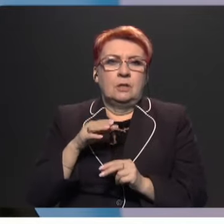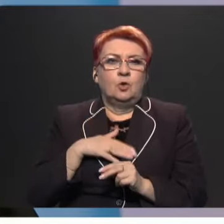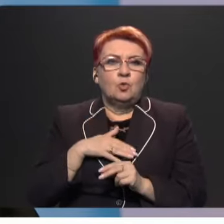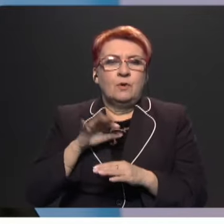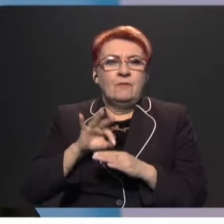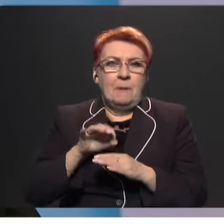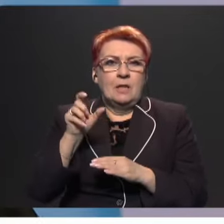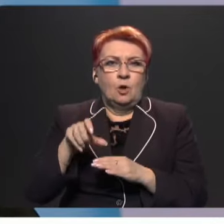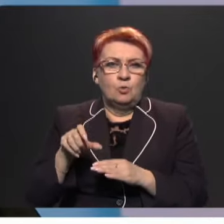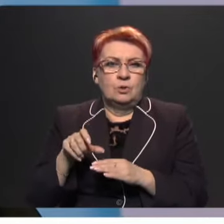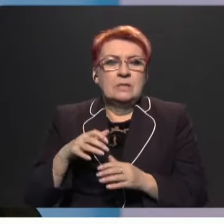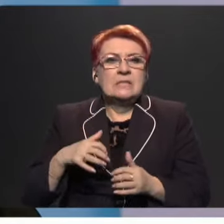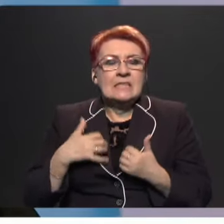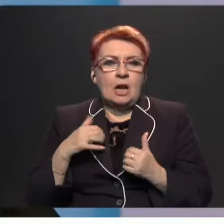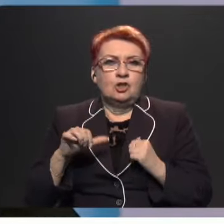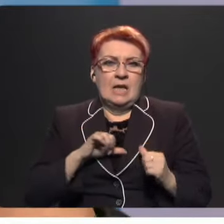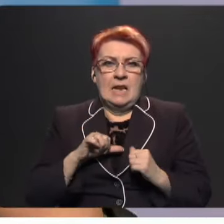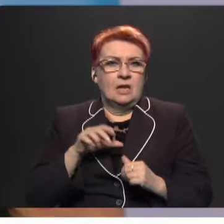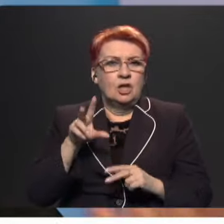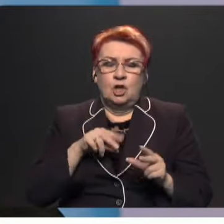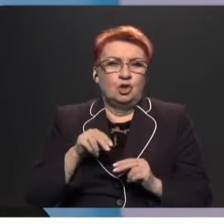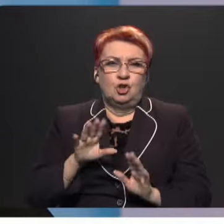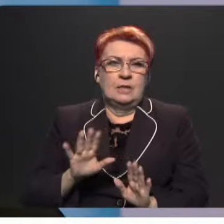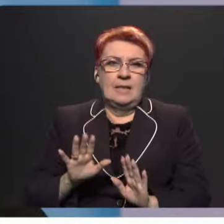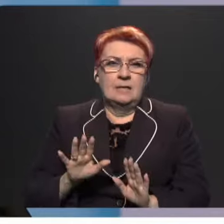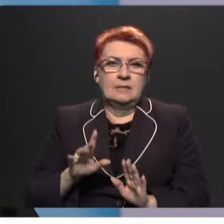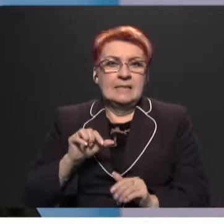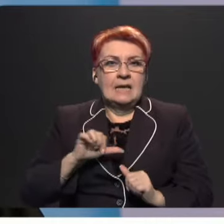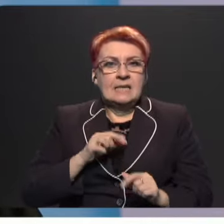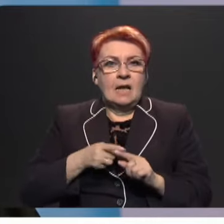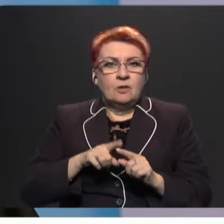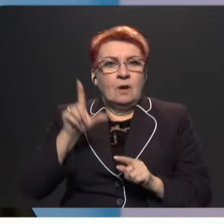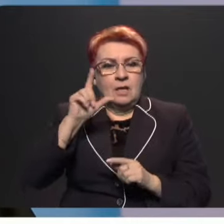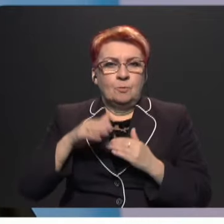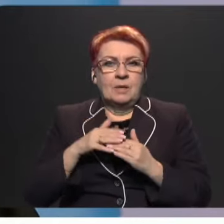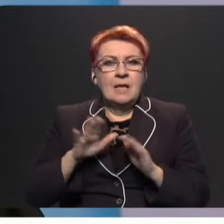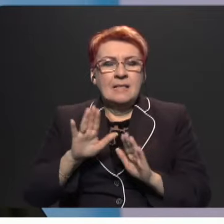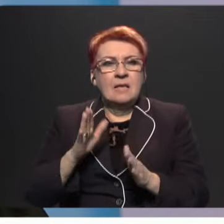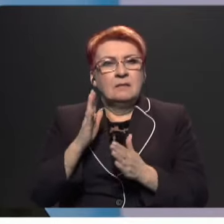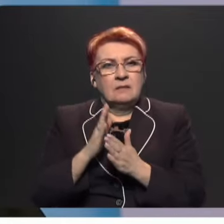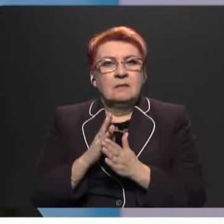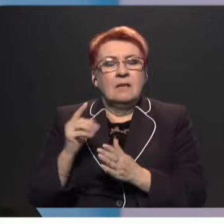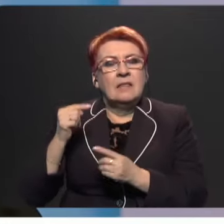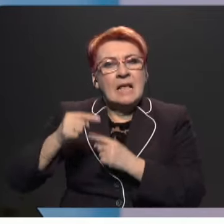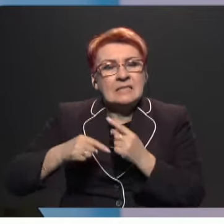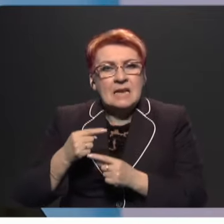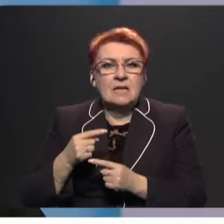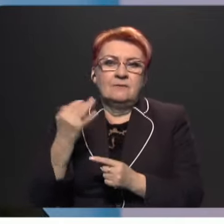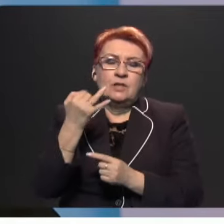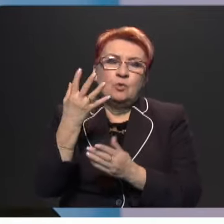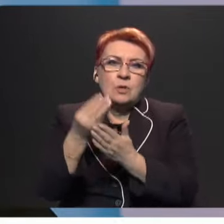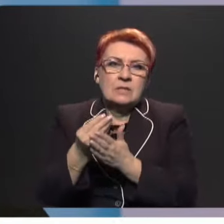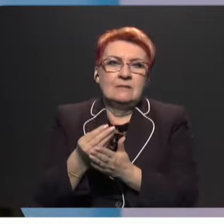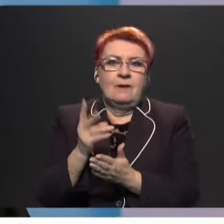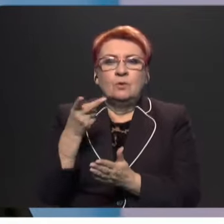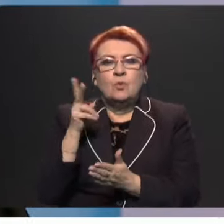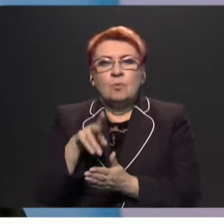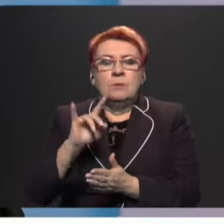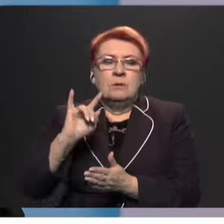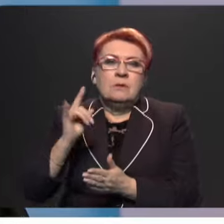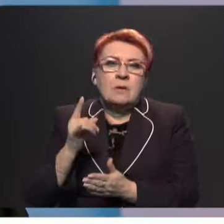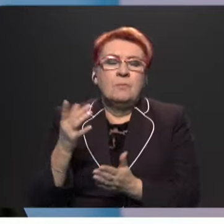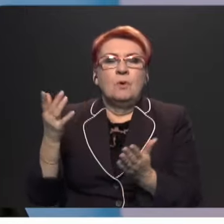больных людей какими-то страшными грешниками, за грехи которых Господь их наказал. Там у каждого своя история, у каждого там